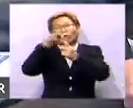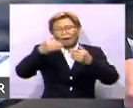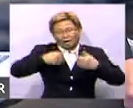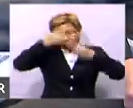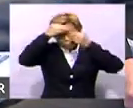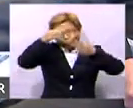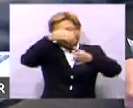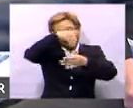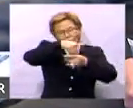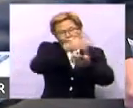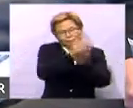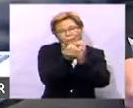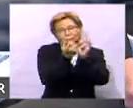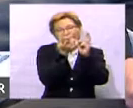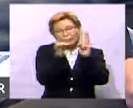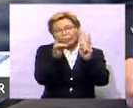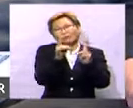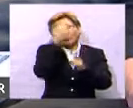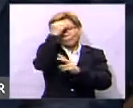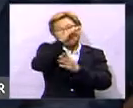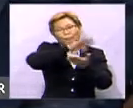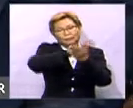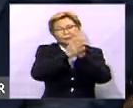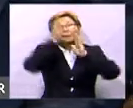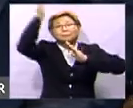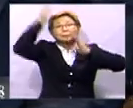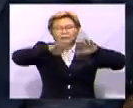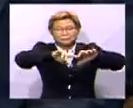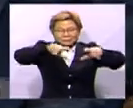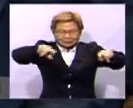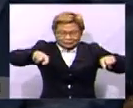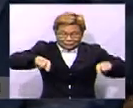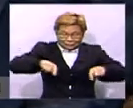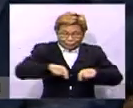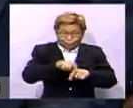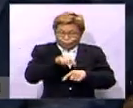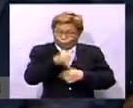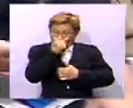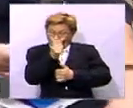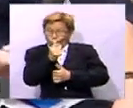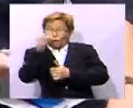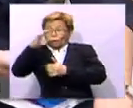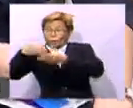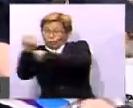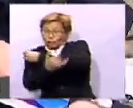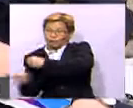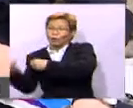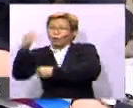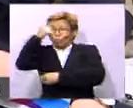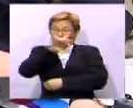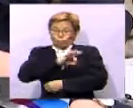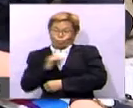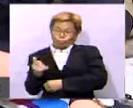dalam bajet 2018 bukan sahaja akan menjadikan Malaysia lokasi menarik kepada lebih banyak syarikat asing untuk